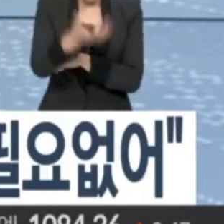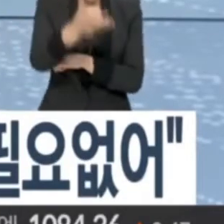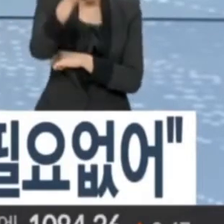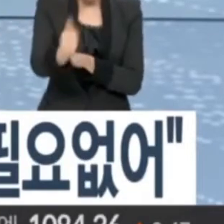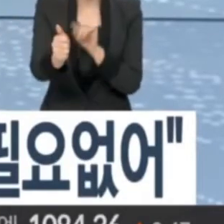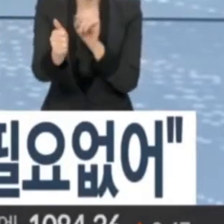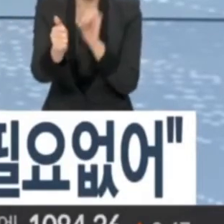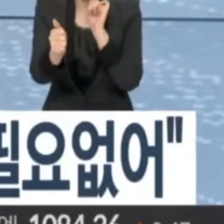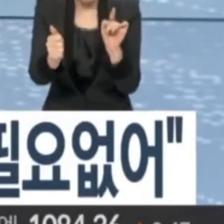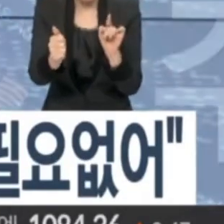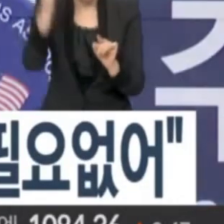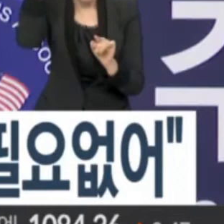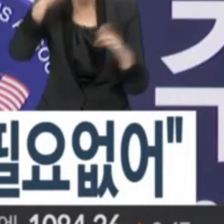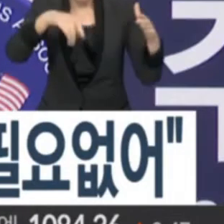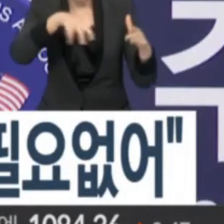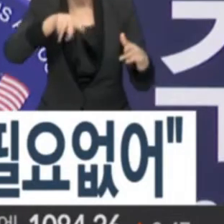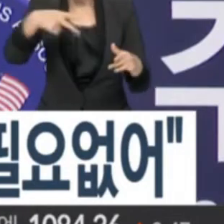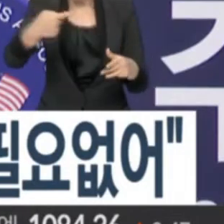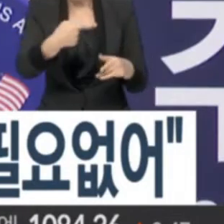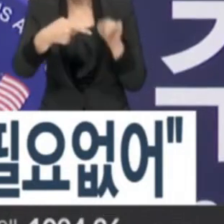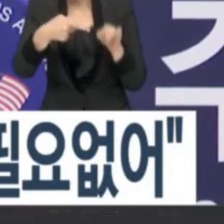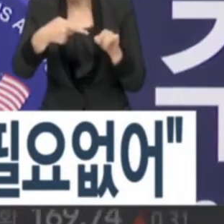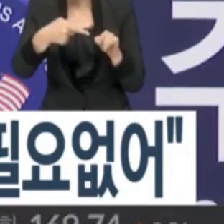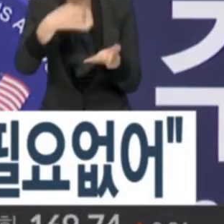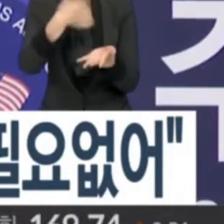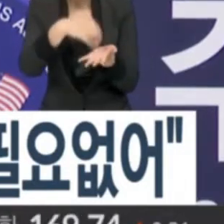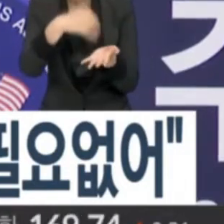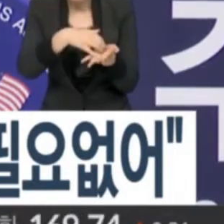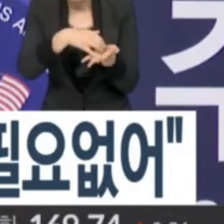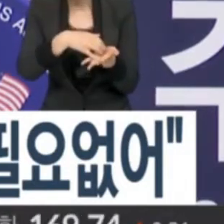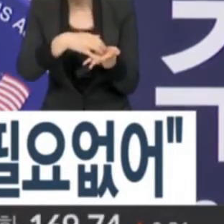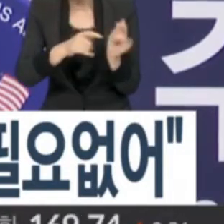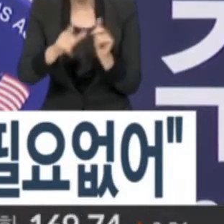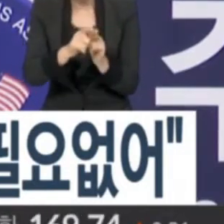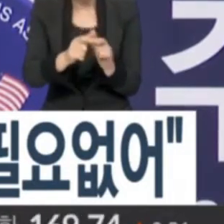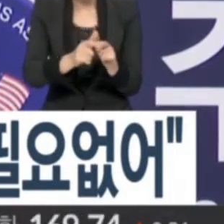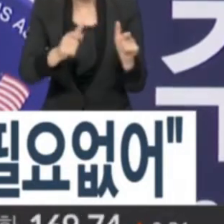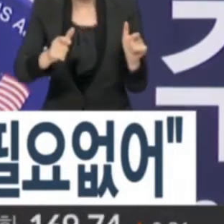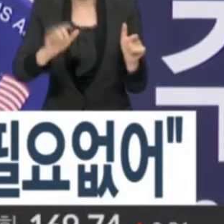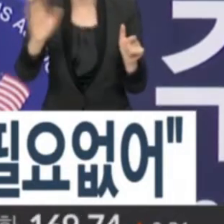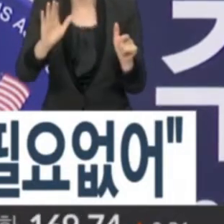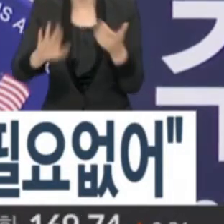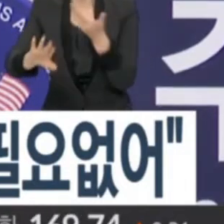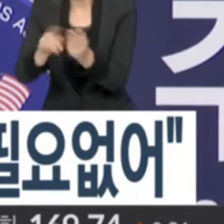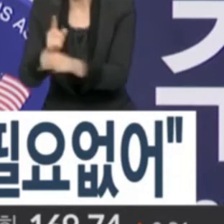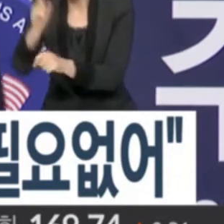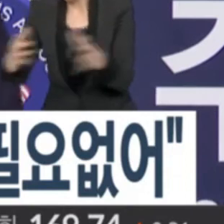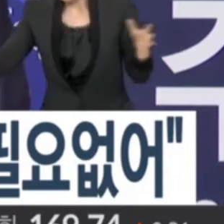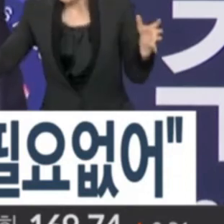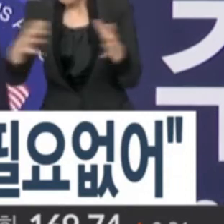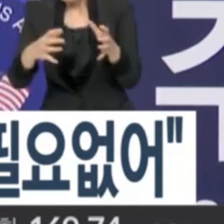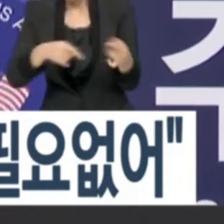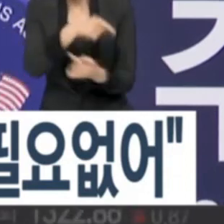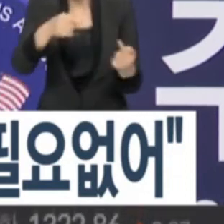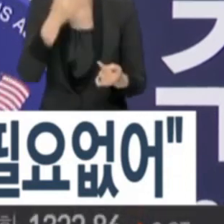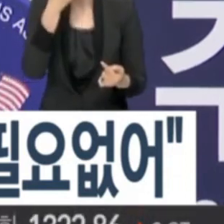사령관은 한국에 배치된 사드를 패트리어트 등 다른 미사일 방어체계와 통합해 운용하면 사드를 추가로